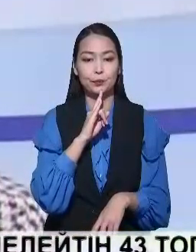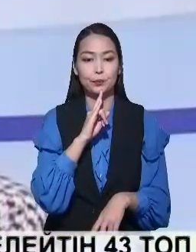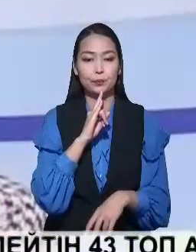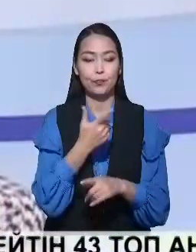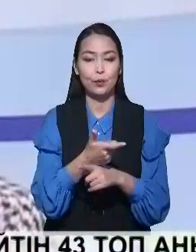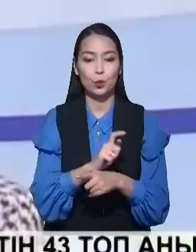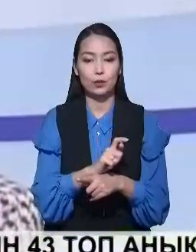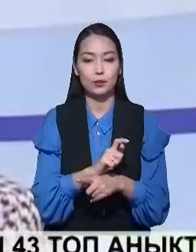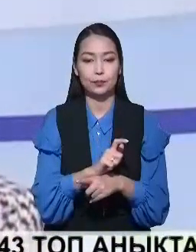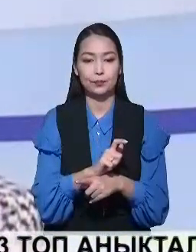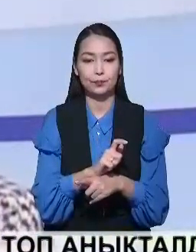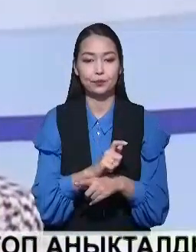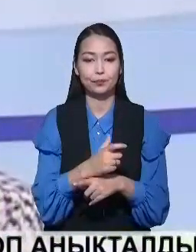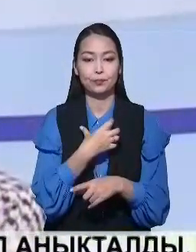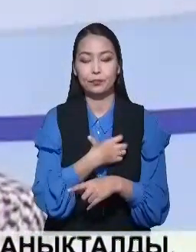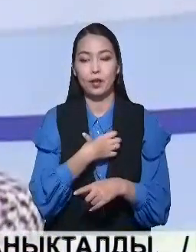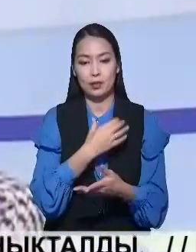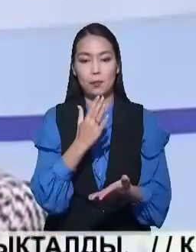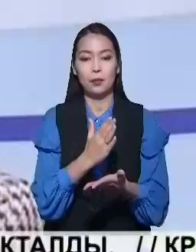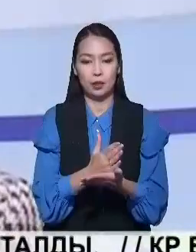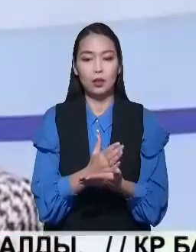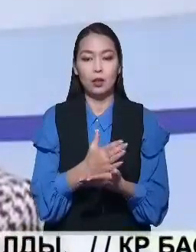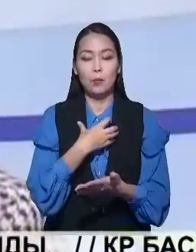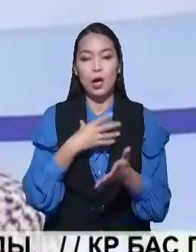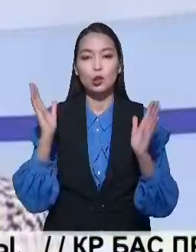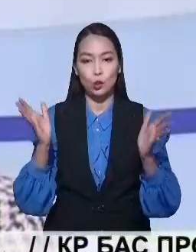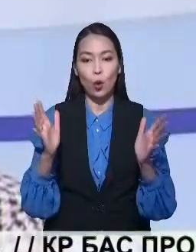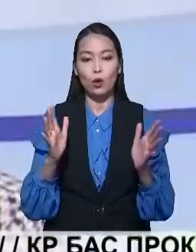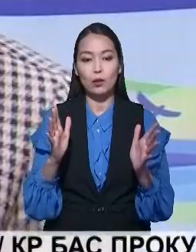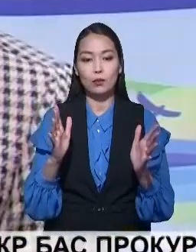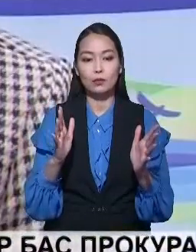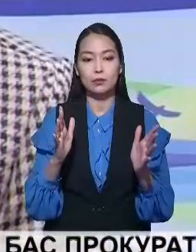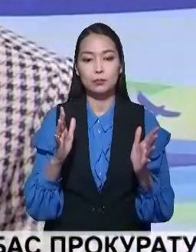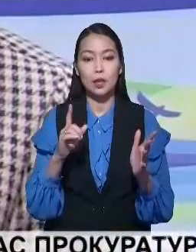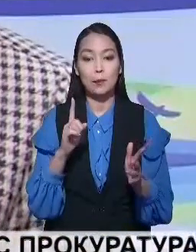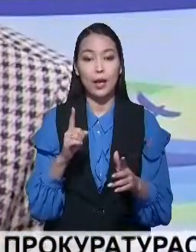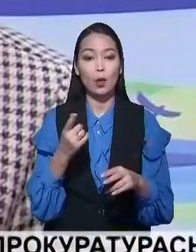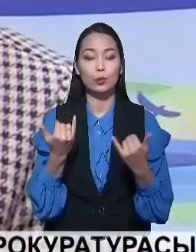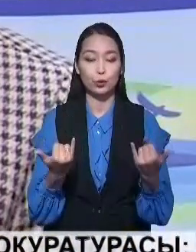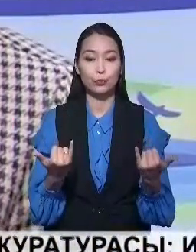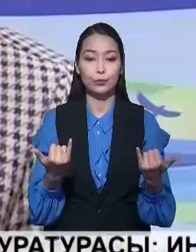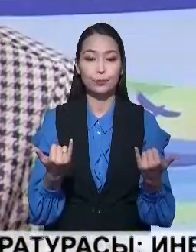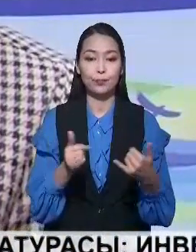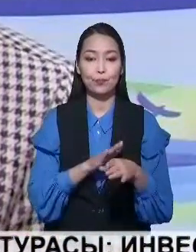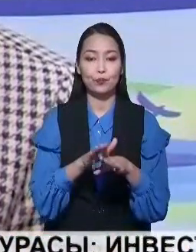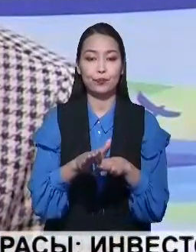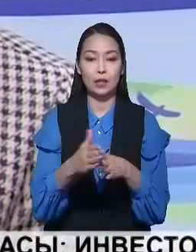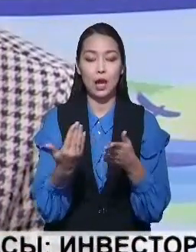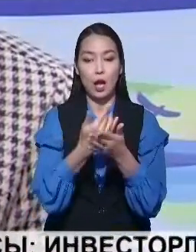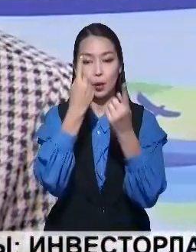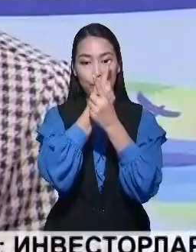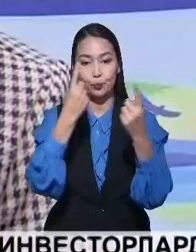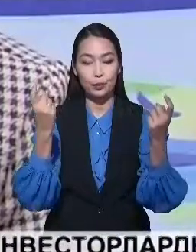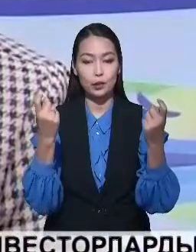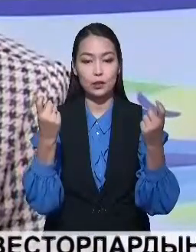өте стратегиялы маңызы бар, маңызы зор сұрақ. Бүгін бүкіл ақпарат беріліп